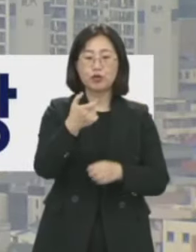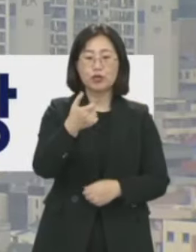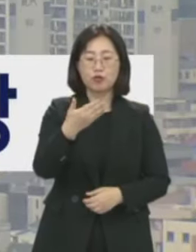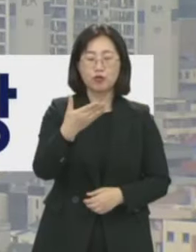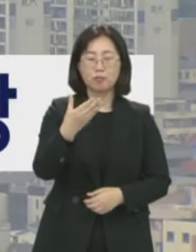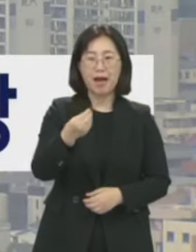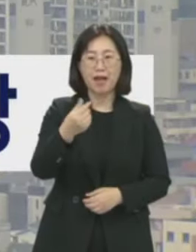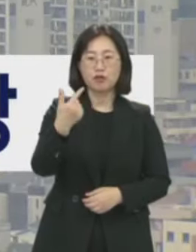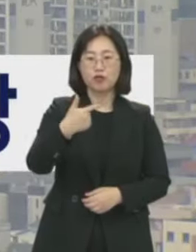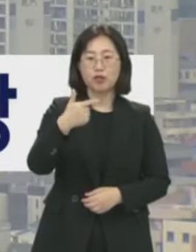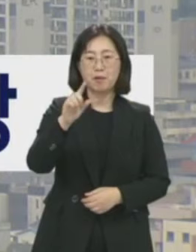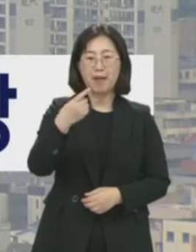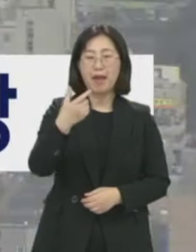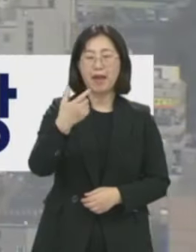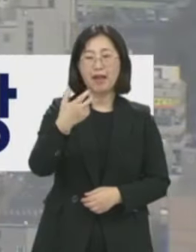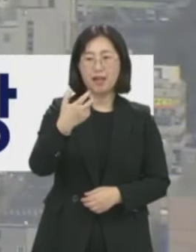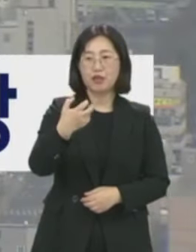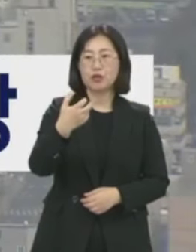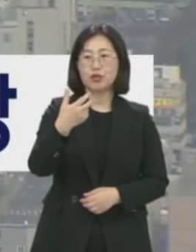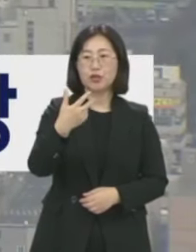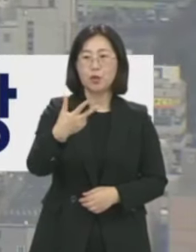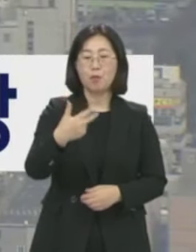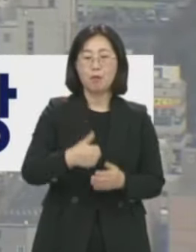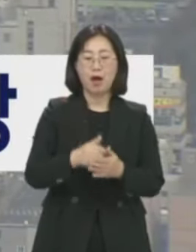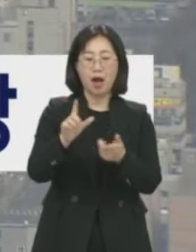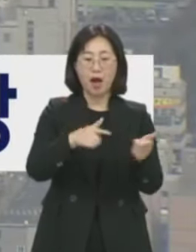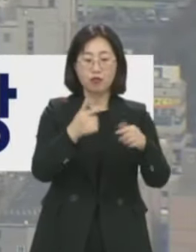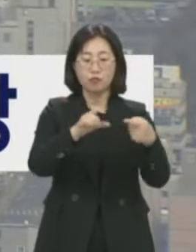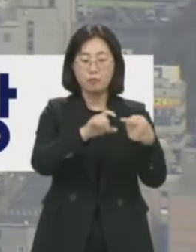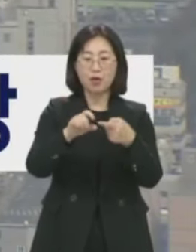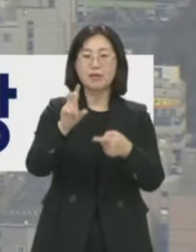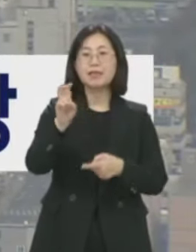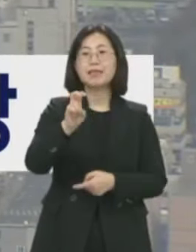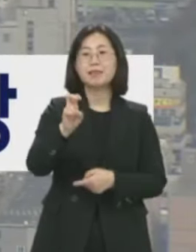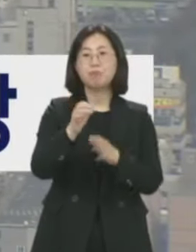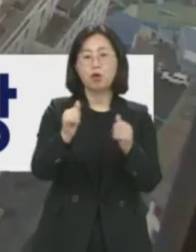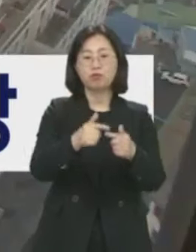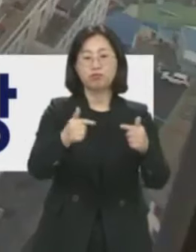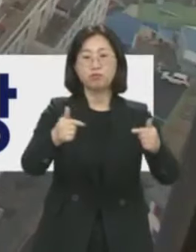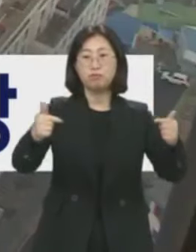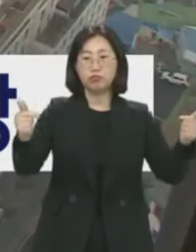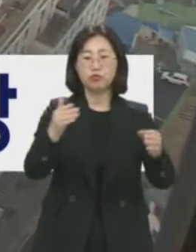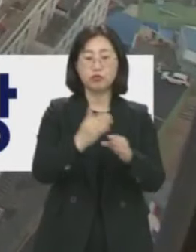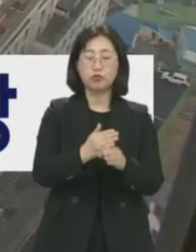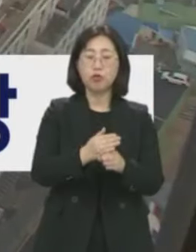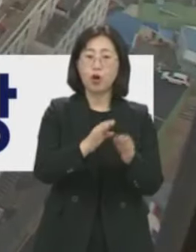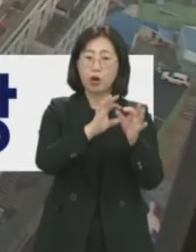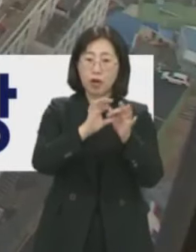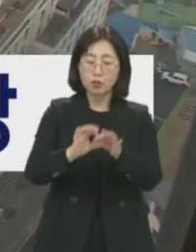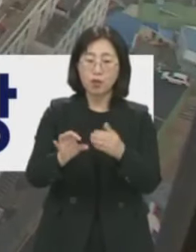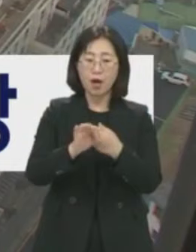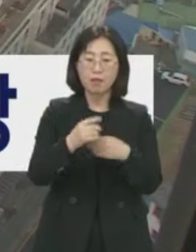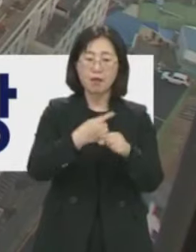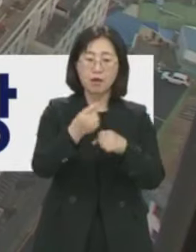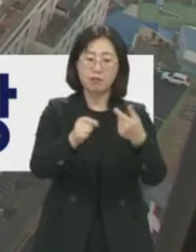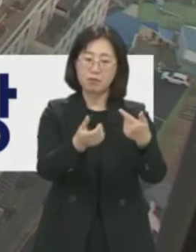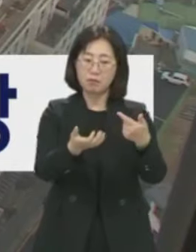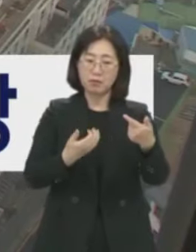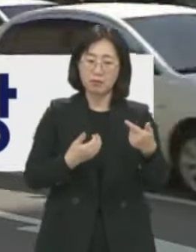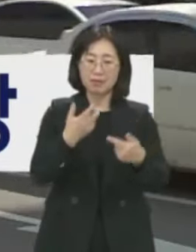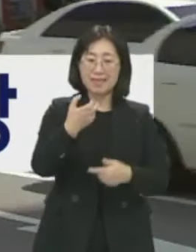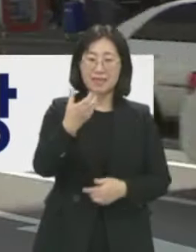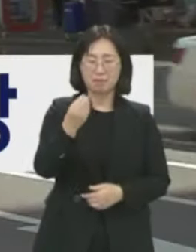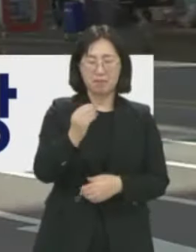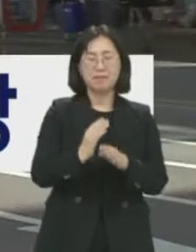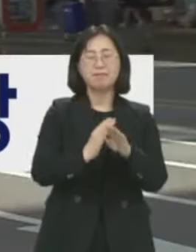69만 6,167명으로 하루 평균 20명꼴로 늘어나고 있다며 이런 증가세라면 내년 상반기 중으로